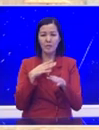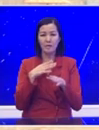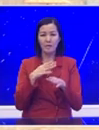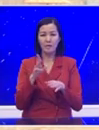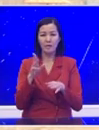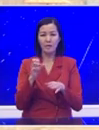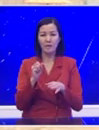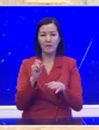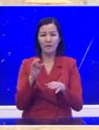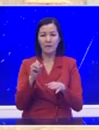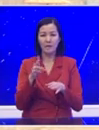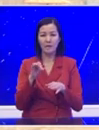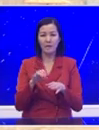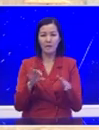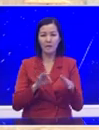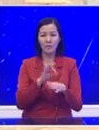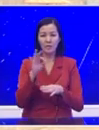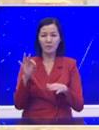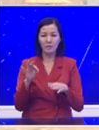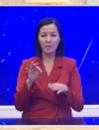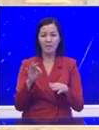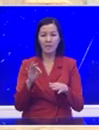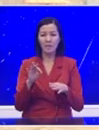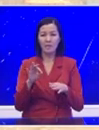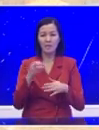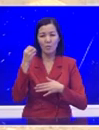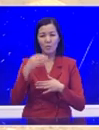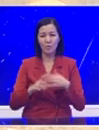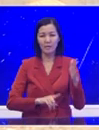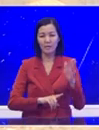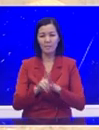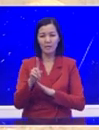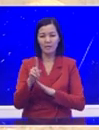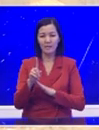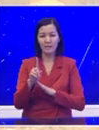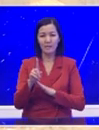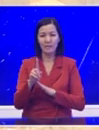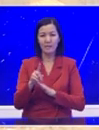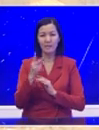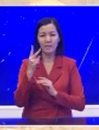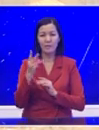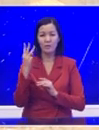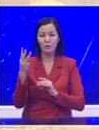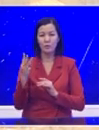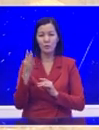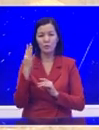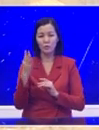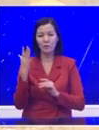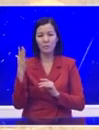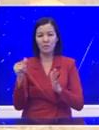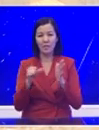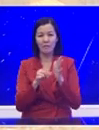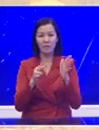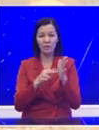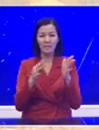Қаратал шығыс шағын орталықтарын бастадық қой, енді орталыққа қартай көшеміз, одан кейін жаңағы 2-ші, 3-ші, 4-ші, 5-ші, 6-ші,